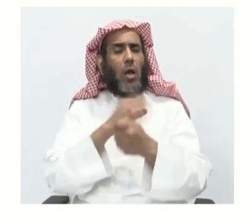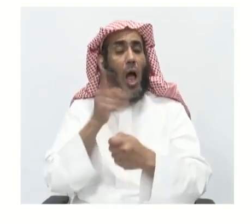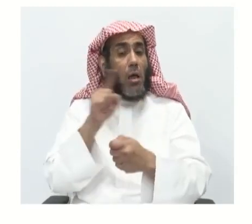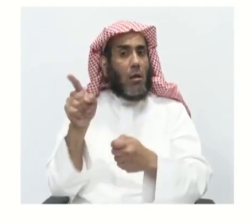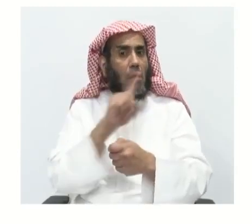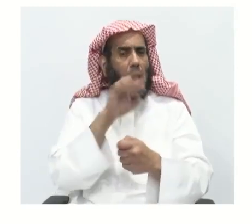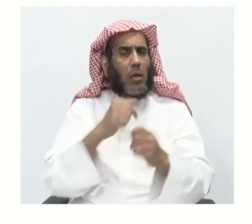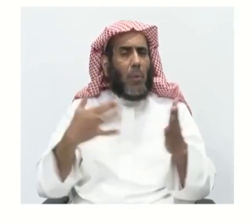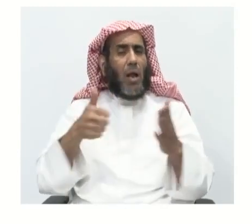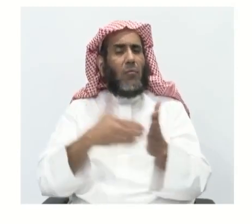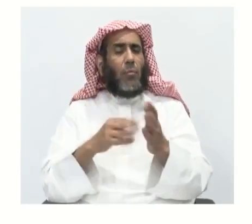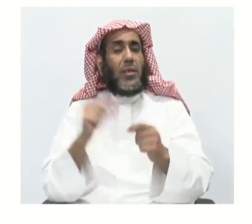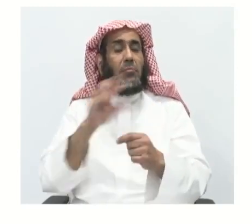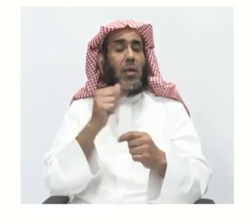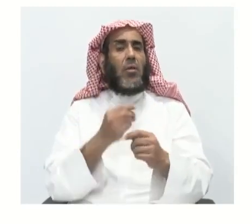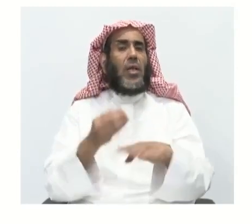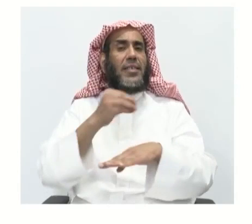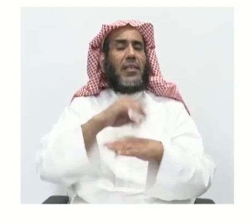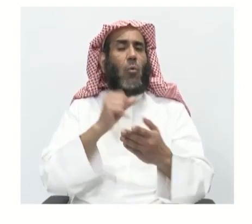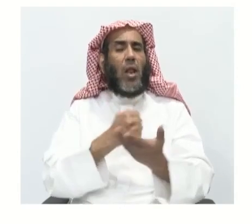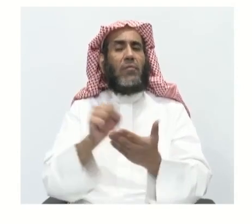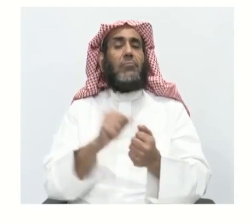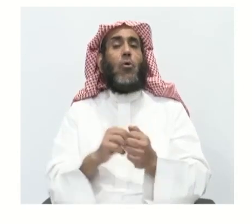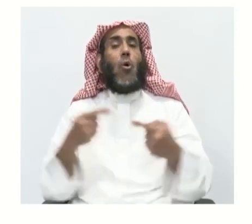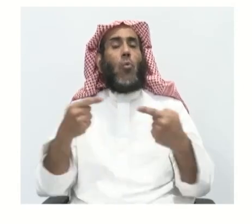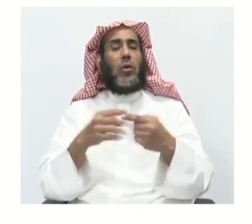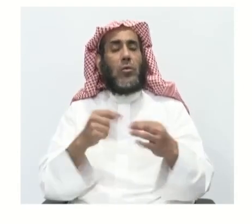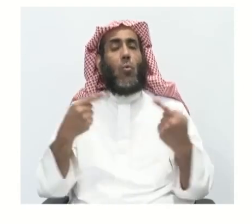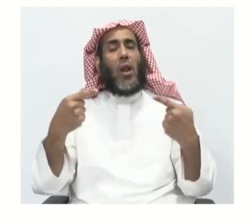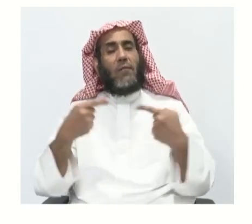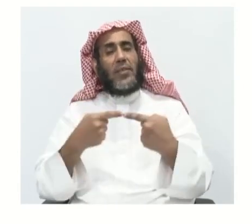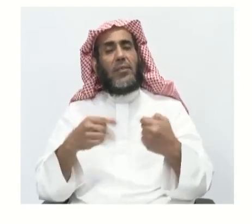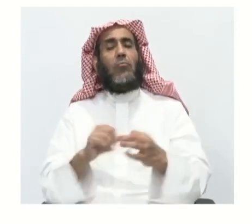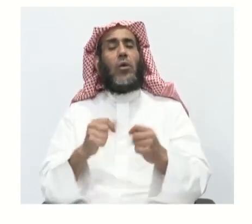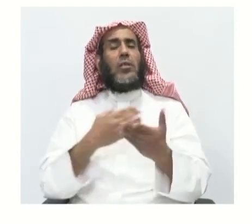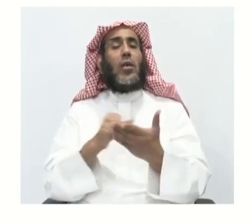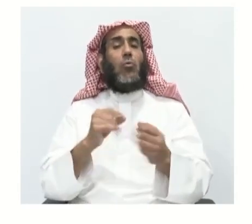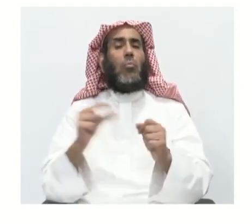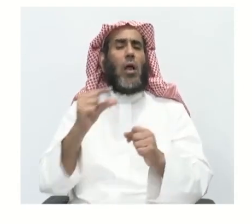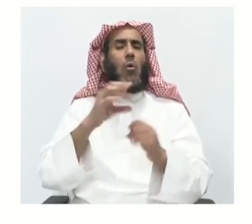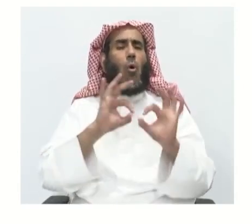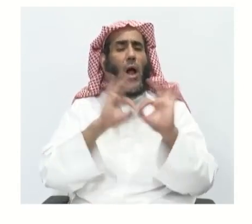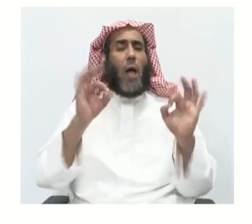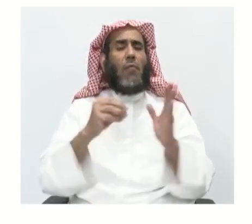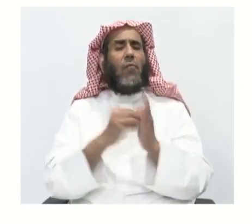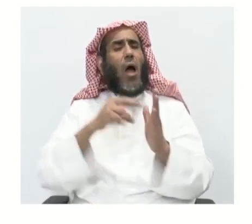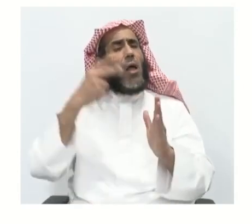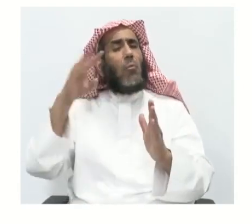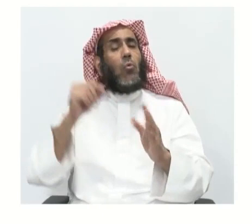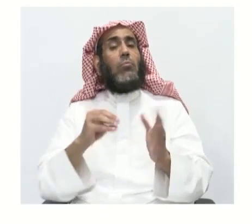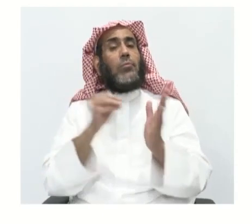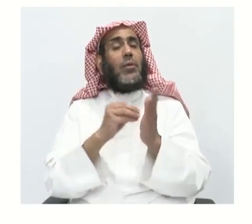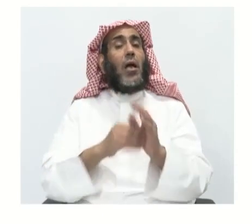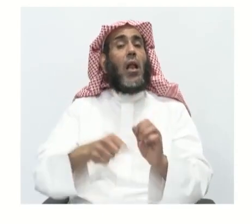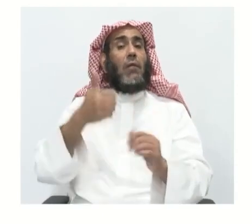في الالف متصرفه وفي رسم الكلمات دوات الزياده والحذف والوصل والفصل كذلك تكتب فقرات كامله في موضوع ما مشتمله على